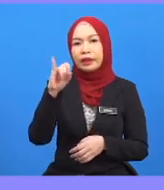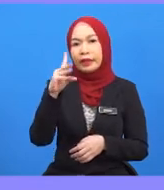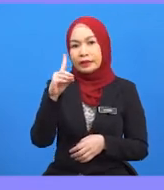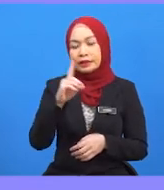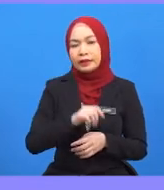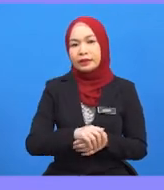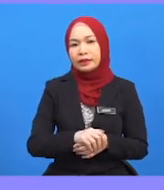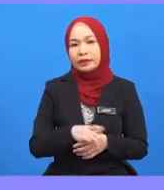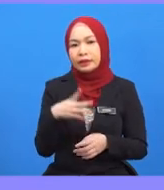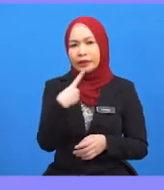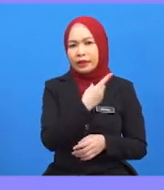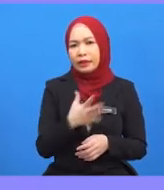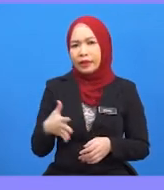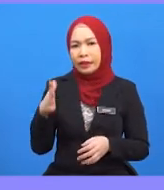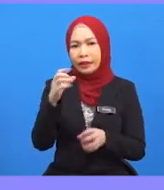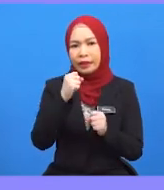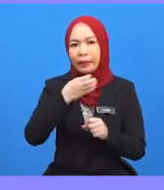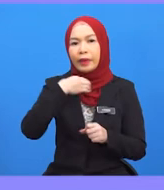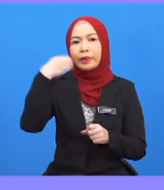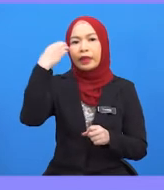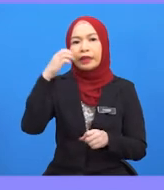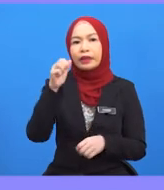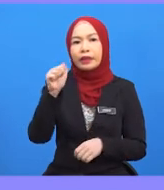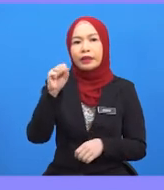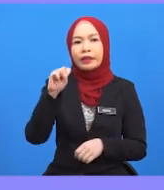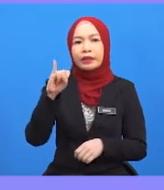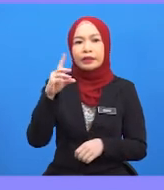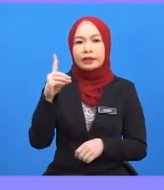Okey. Kita akan peroleh kepekatan asid sulfurik ialah